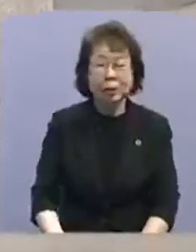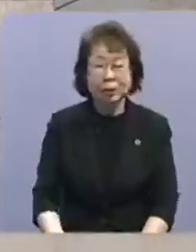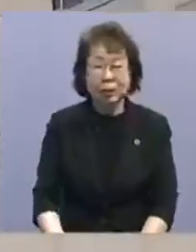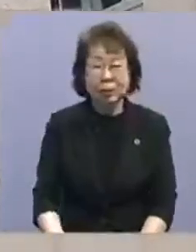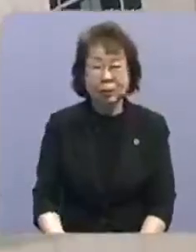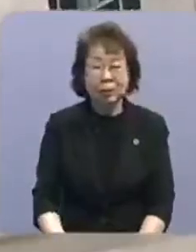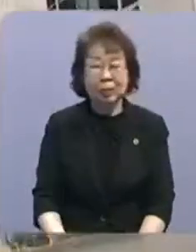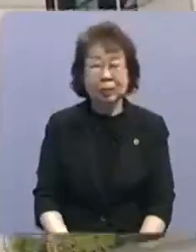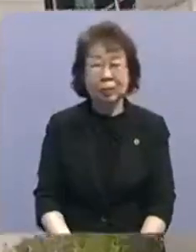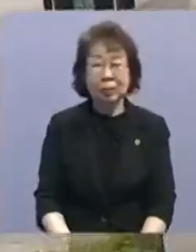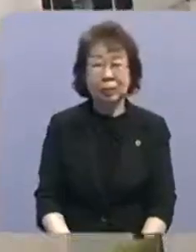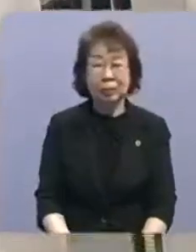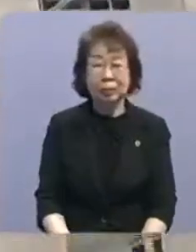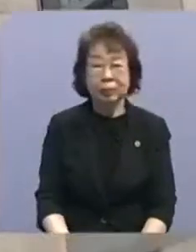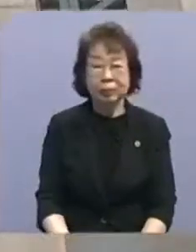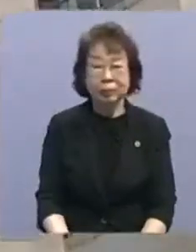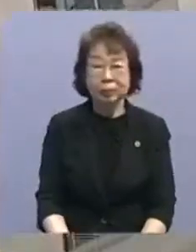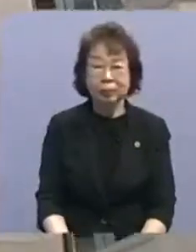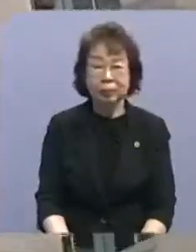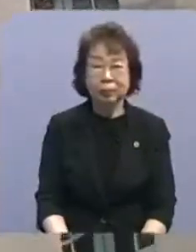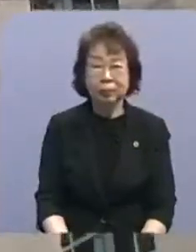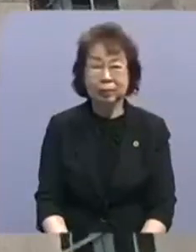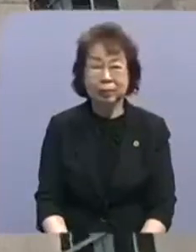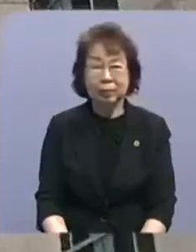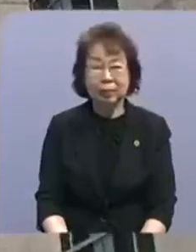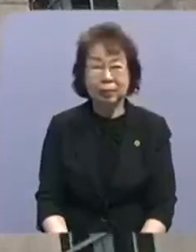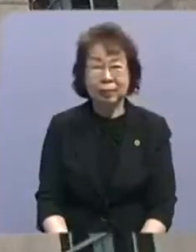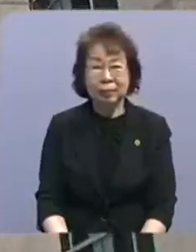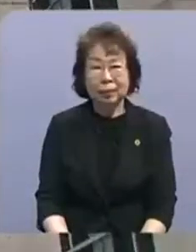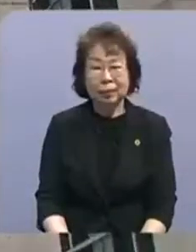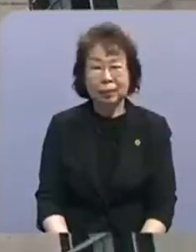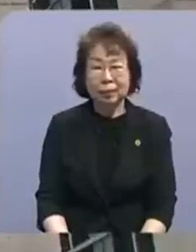kbs 뉴스 노준 차립니다